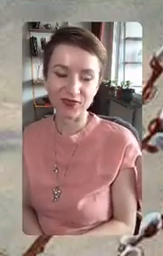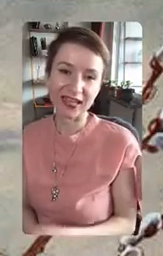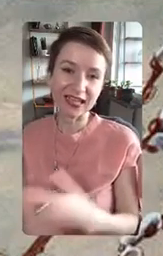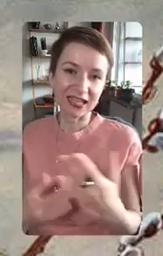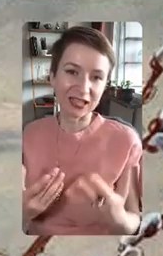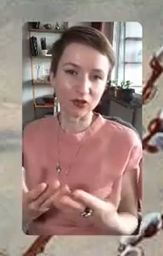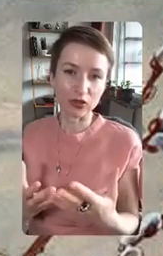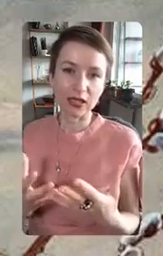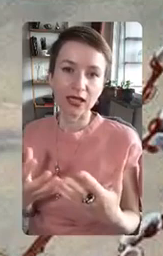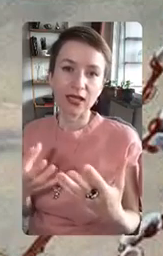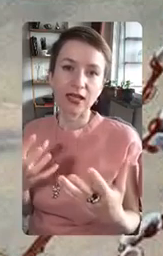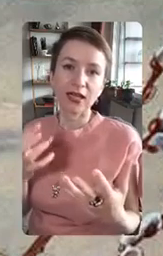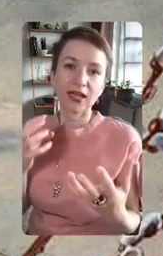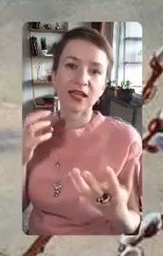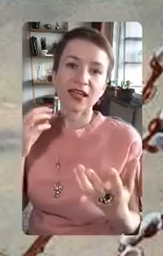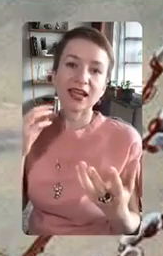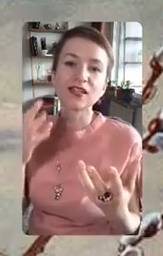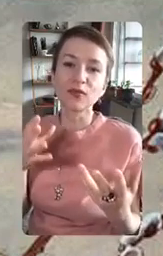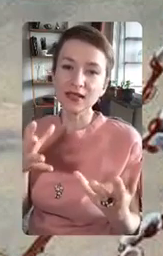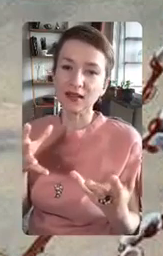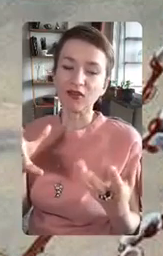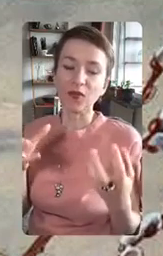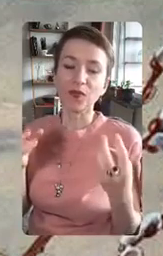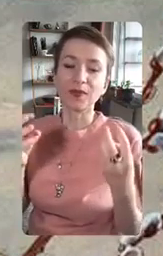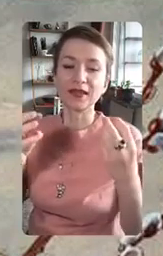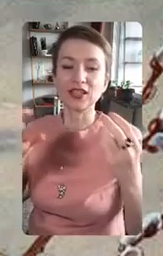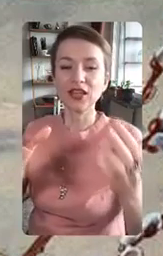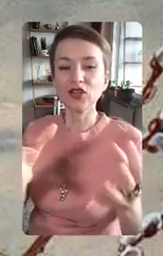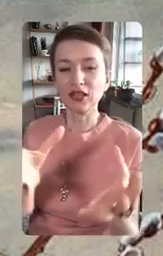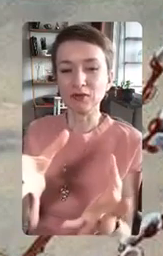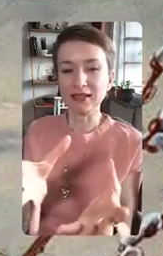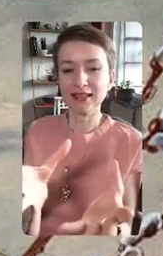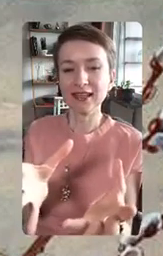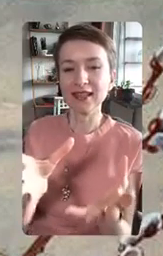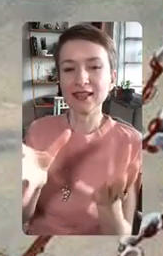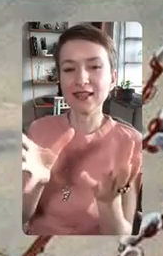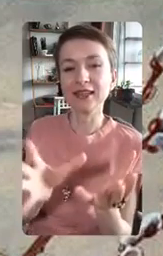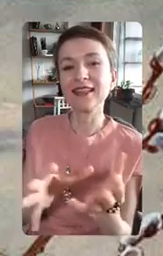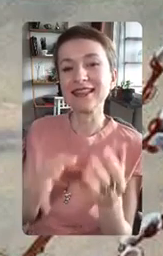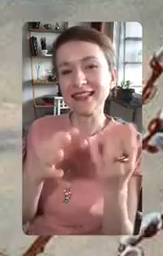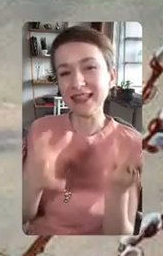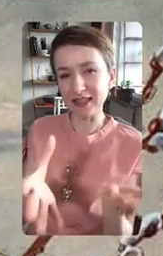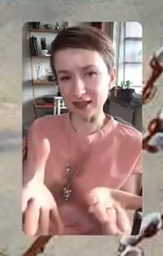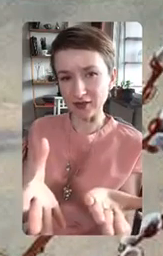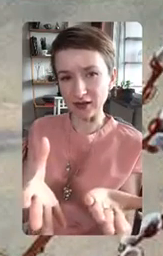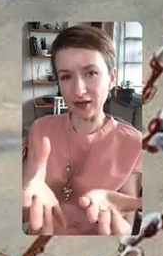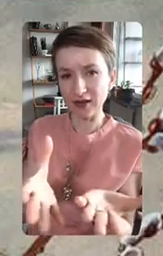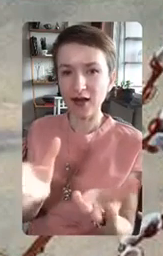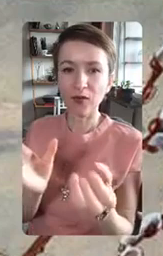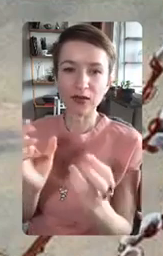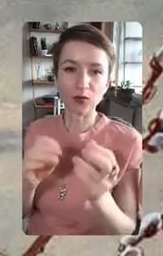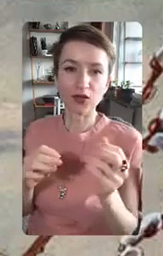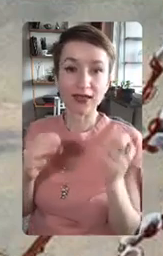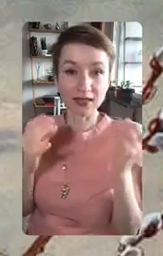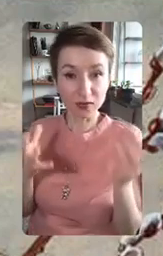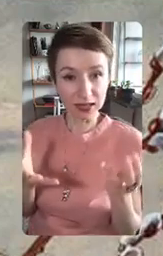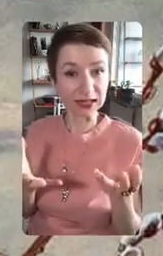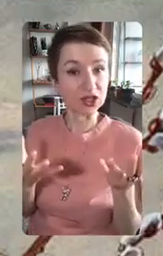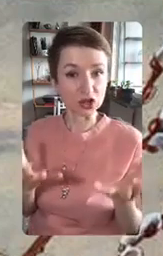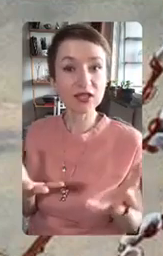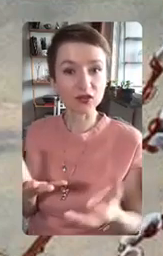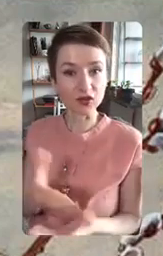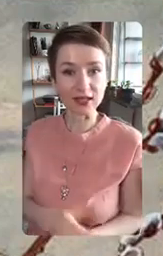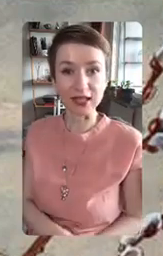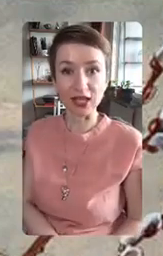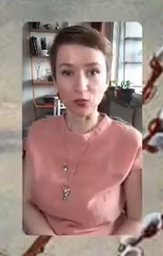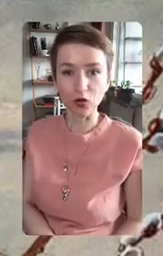песен. Так вот, Эльза Бесков потрясающе отобразила ценность детства, потому что на самом